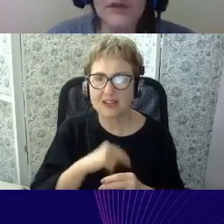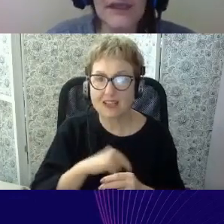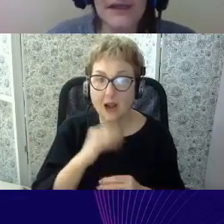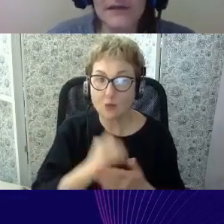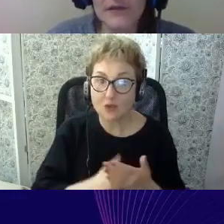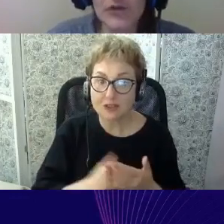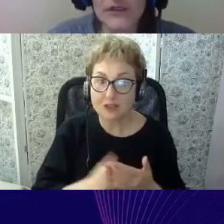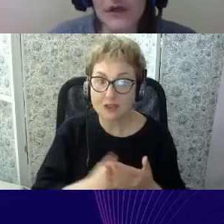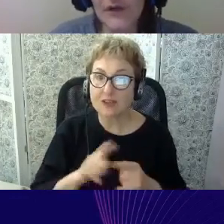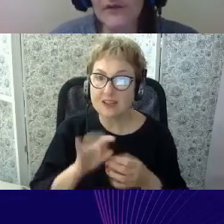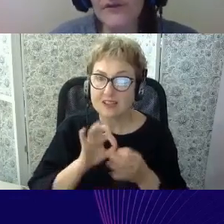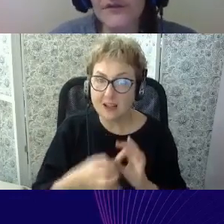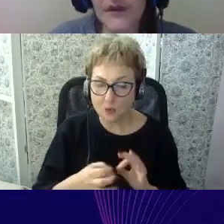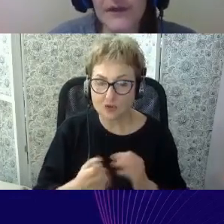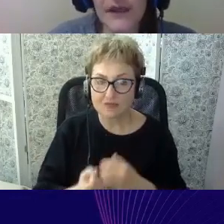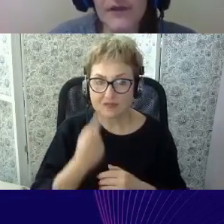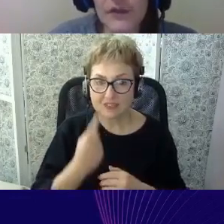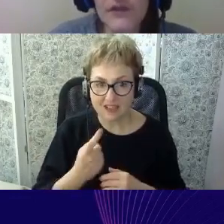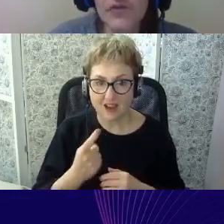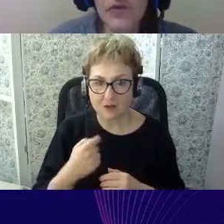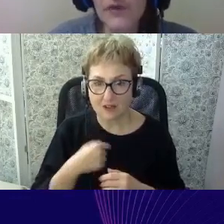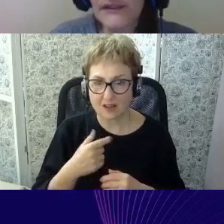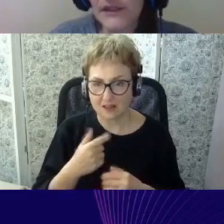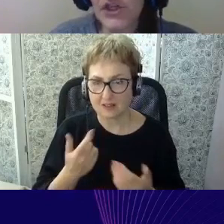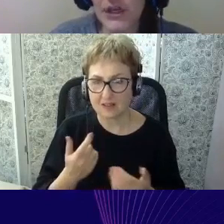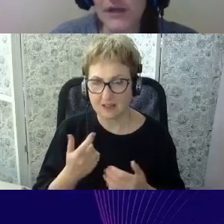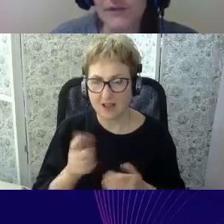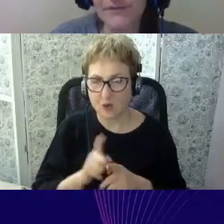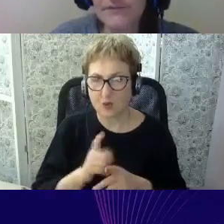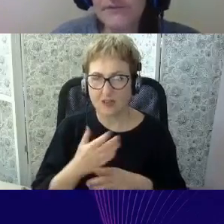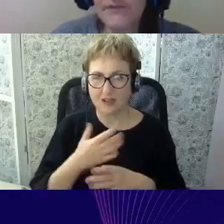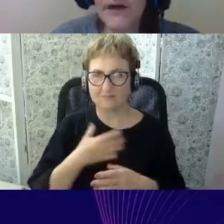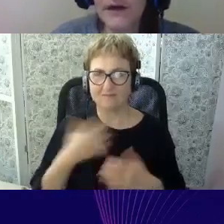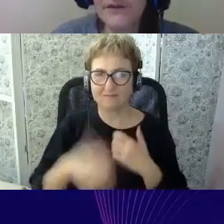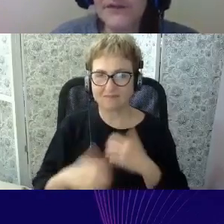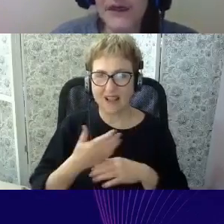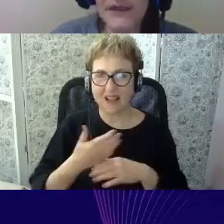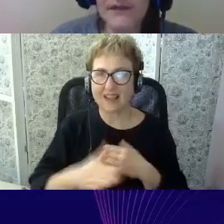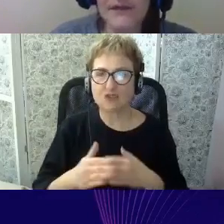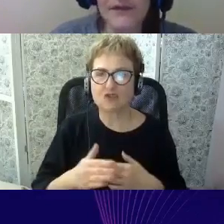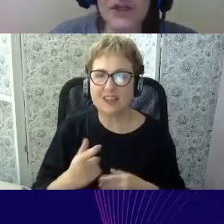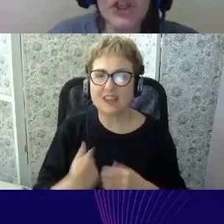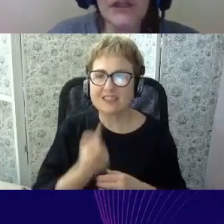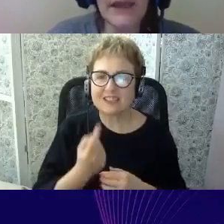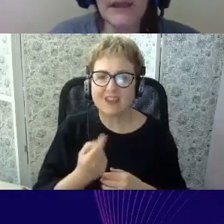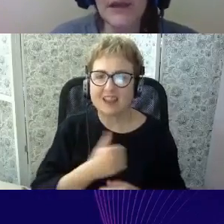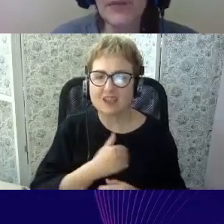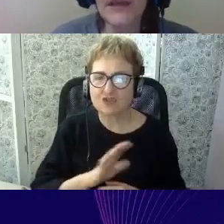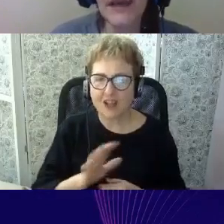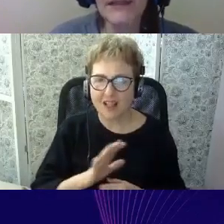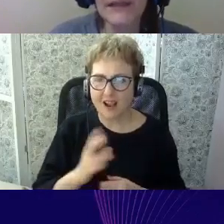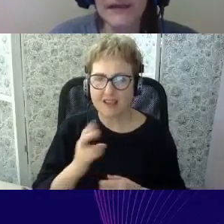Вот именно эта сложность, как правило, вызывает, ну, я скажу громко, отторжение, вызывает